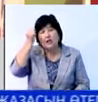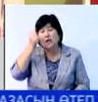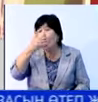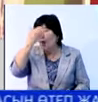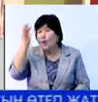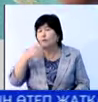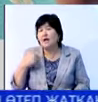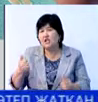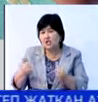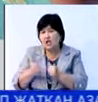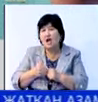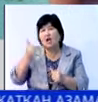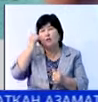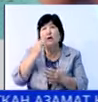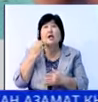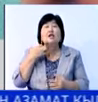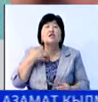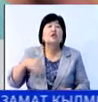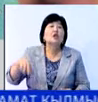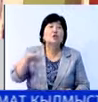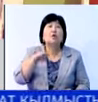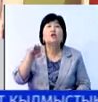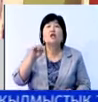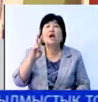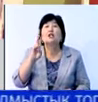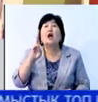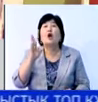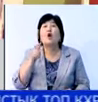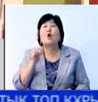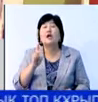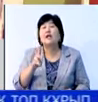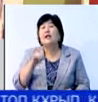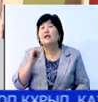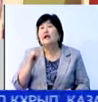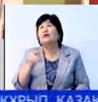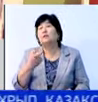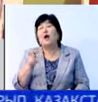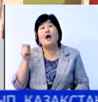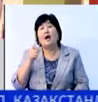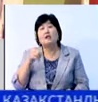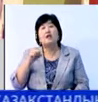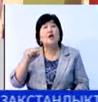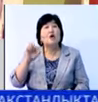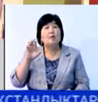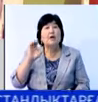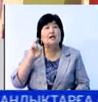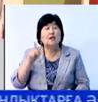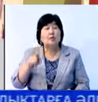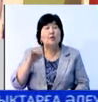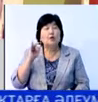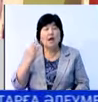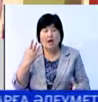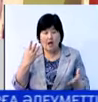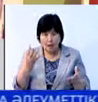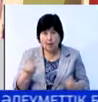өшпеген жадымызда бар. Сырдың бойы Жаңақорған, бұл түркі ислам өркениетінің алтын бесігі. Бұл бесіктің тарихы әлі